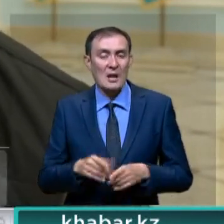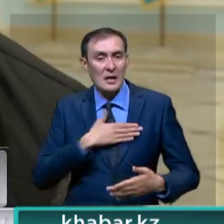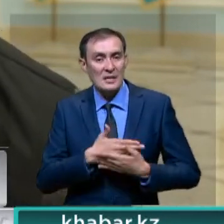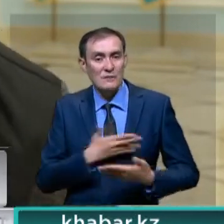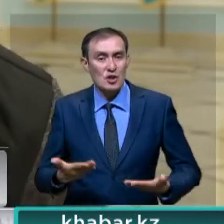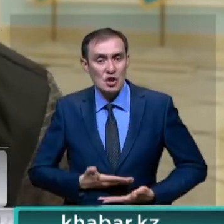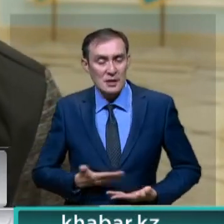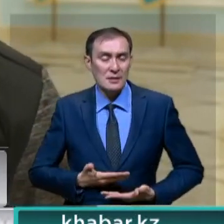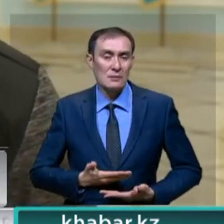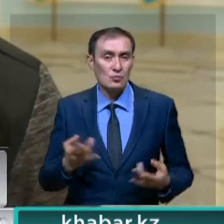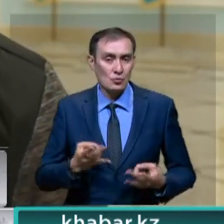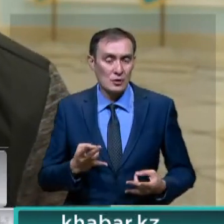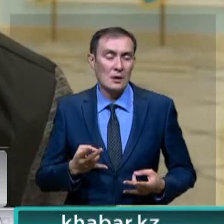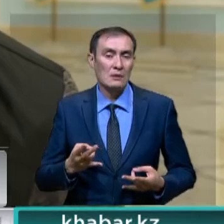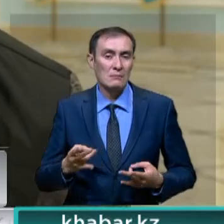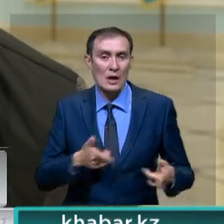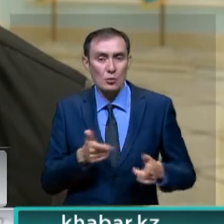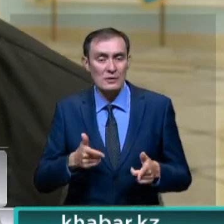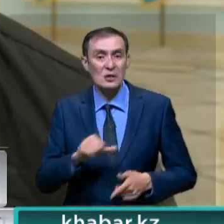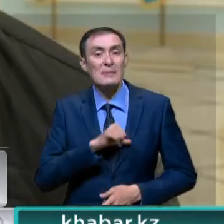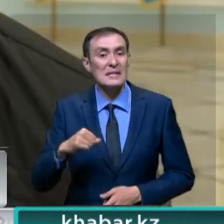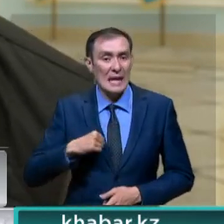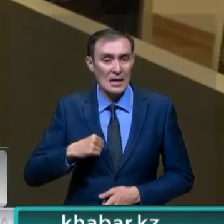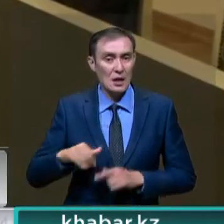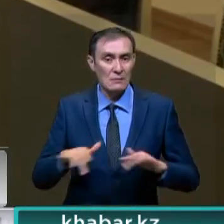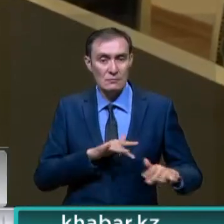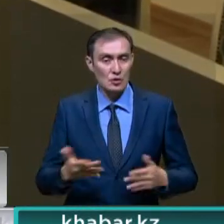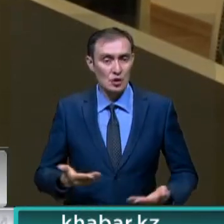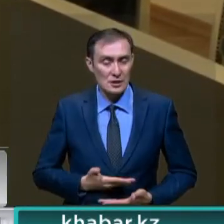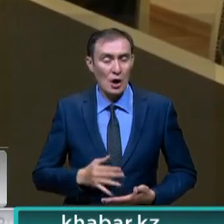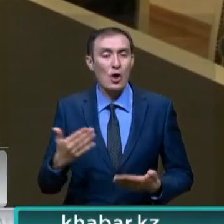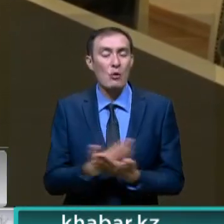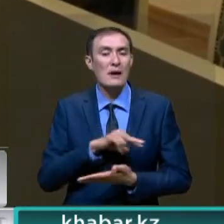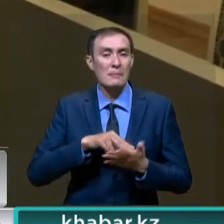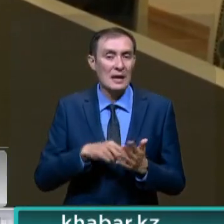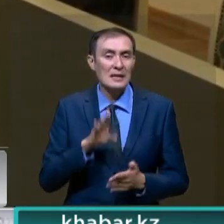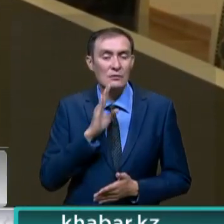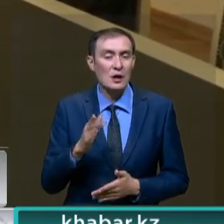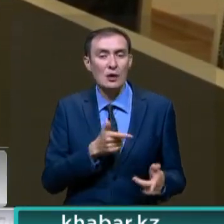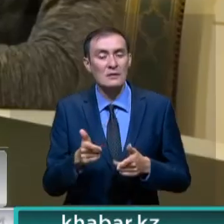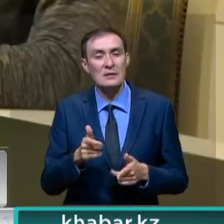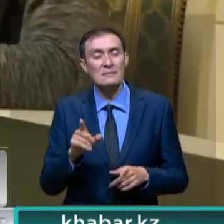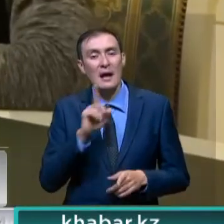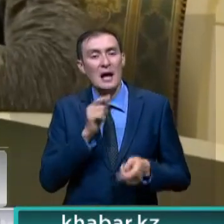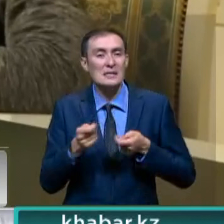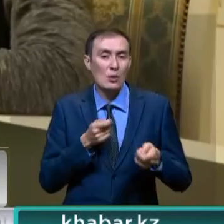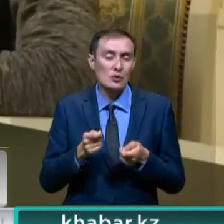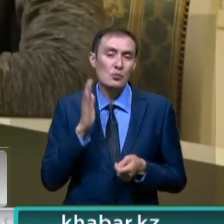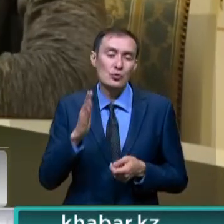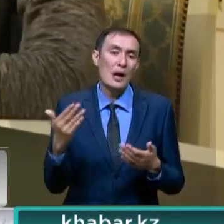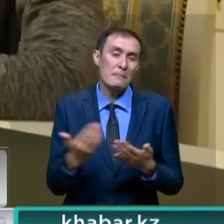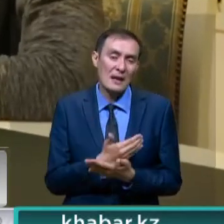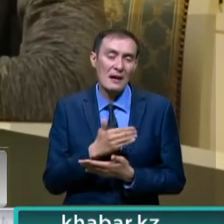ну, элементарной, да, к самостоятельной, самое главное. О новых планах Мария говорит с осторожностью. Будут ли